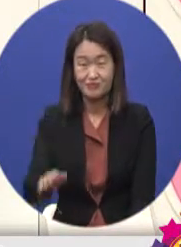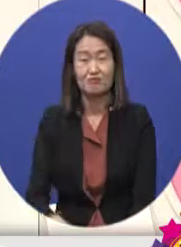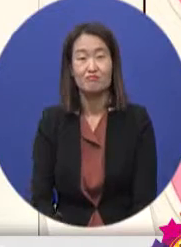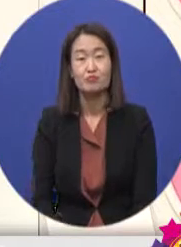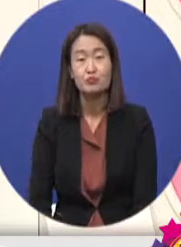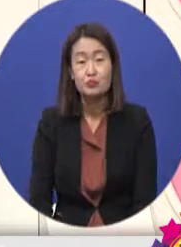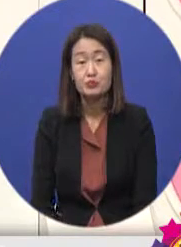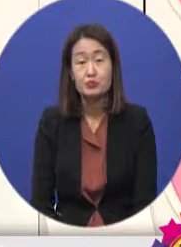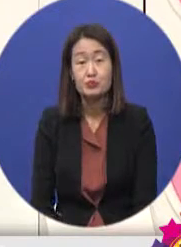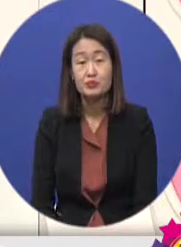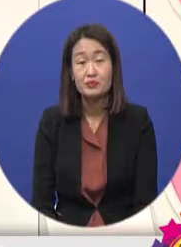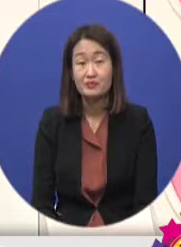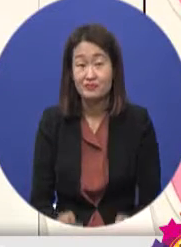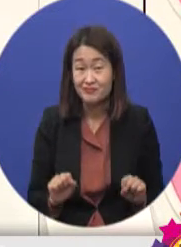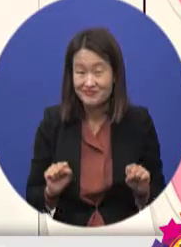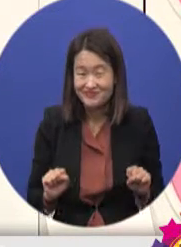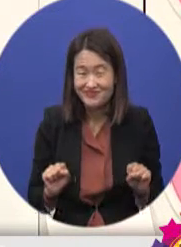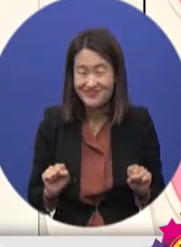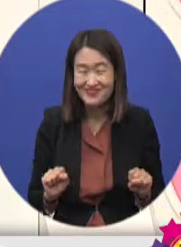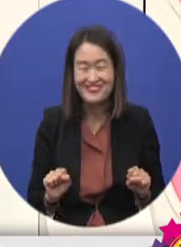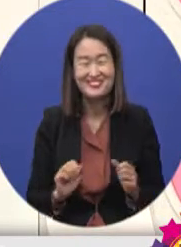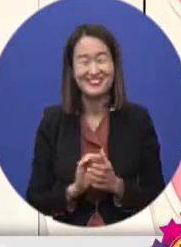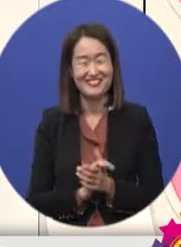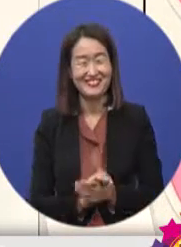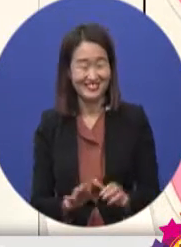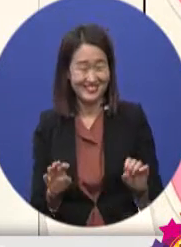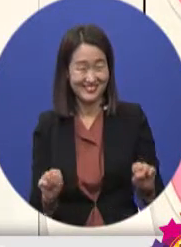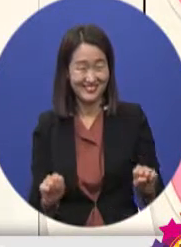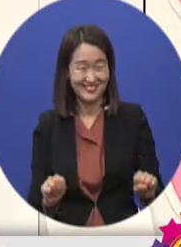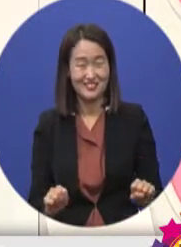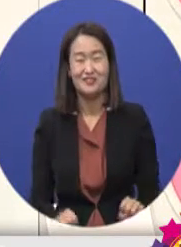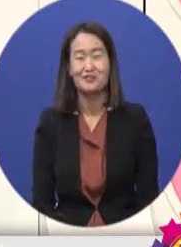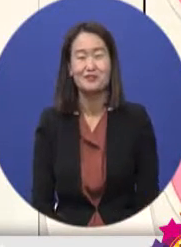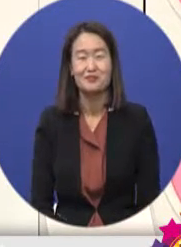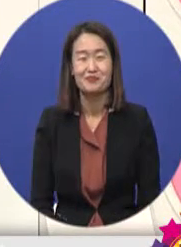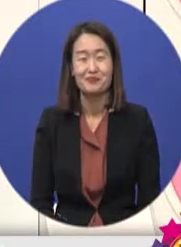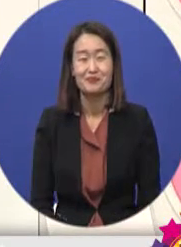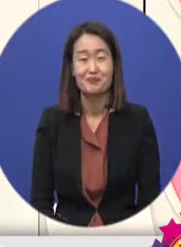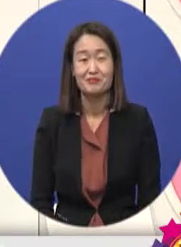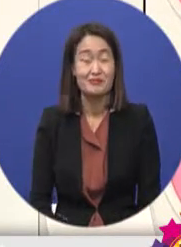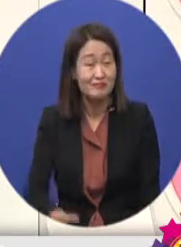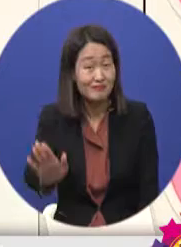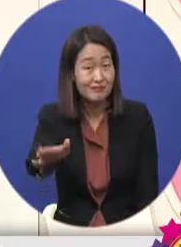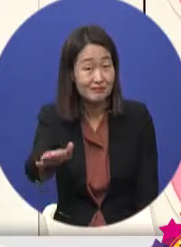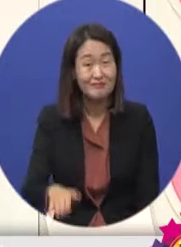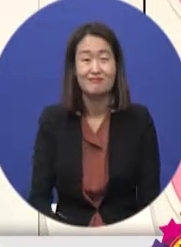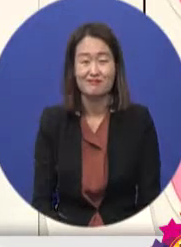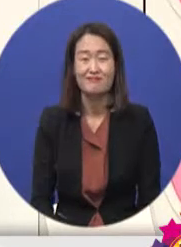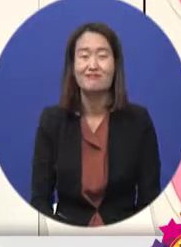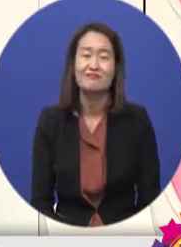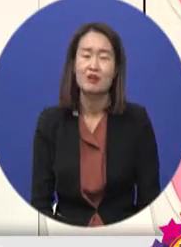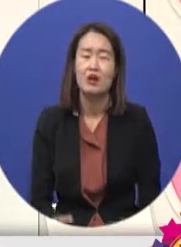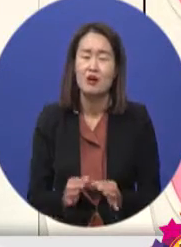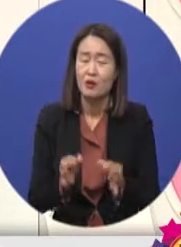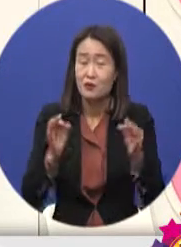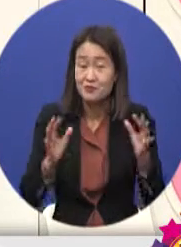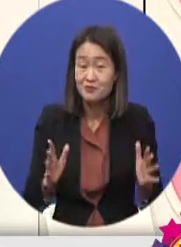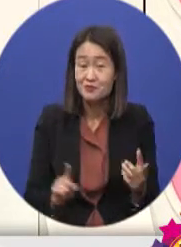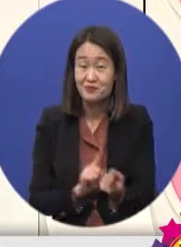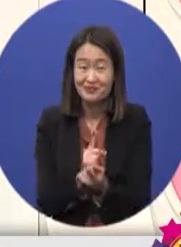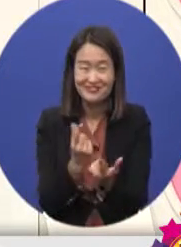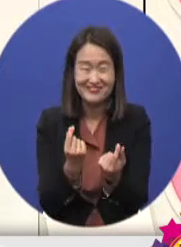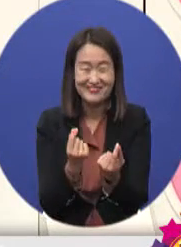수고하십니다. 어디 사시는 안녕하세요. 네. 여보세요? 예. 오랜만에